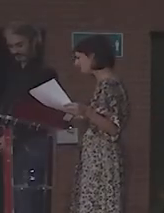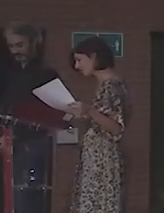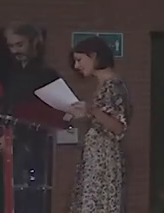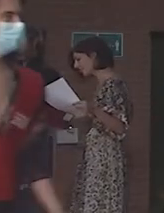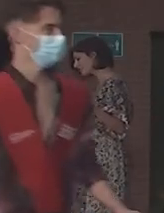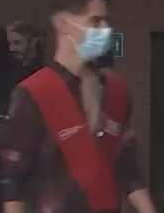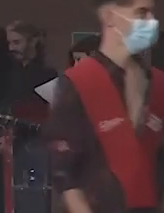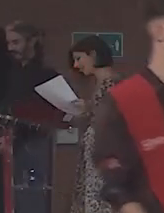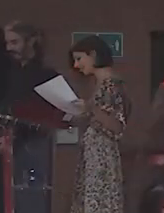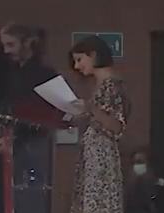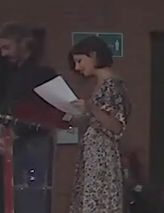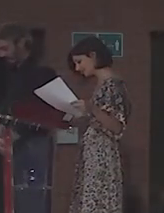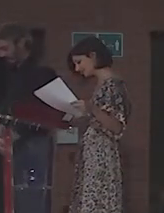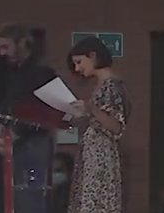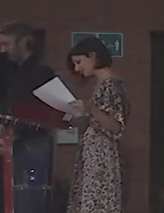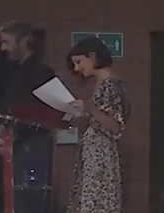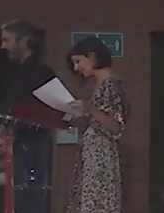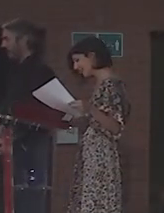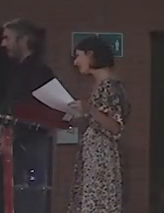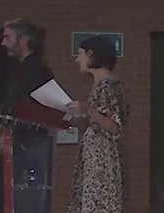Nerea Collado Moncada.